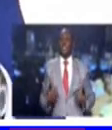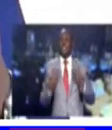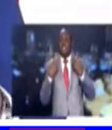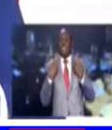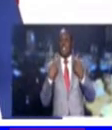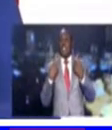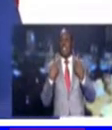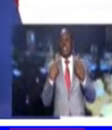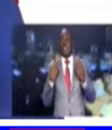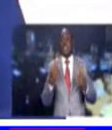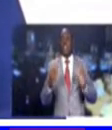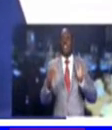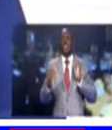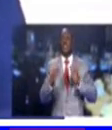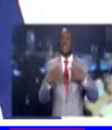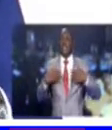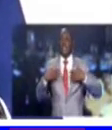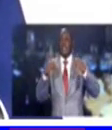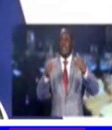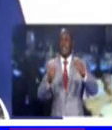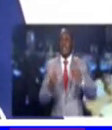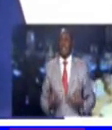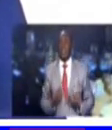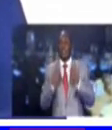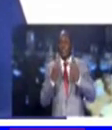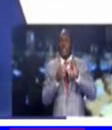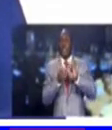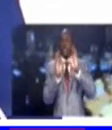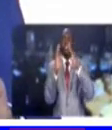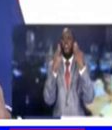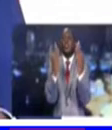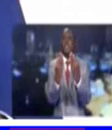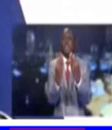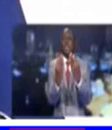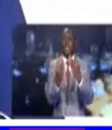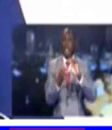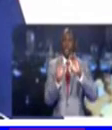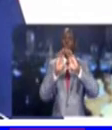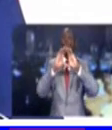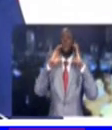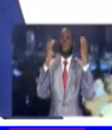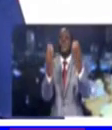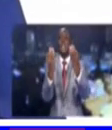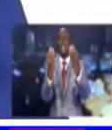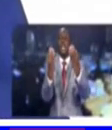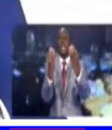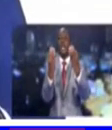et livra de la santé et de la vie de nos familles et de nos communautés